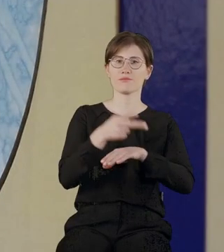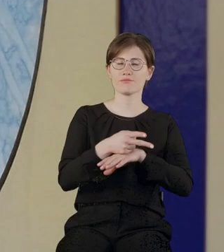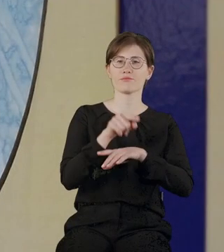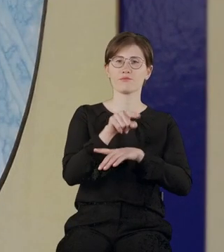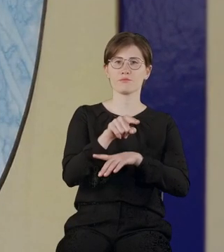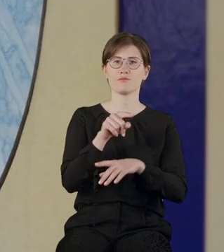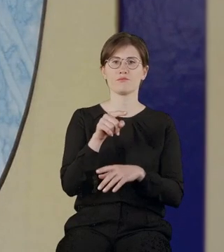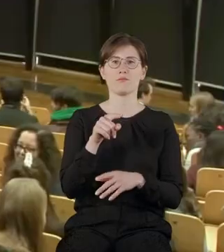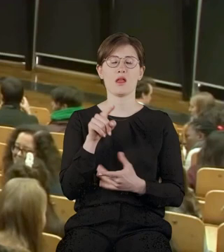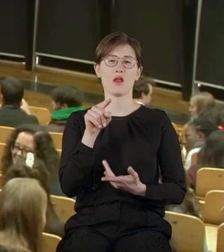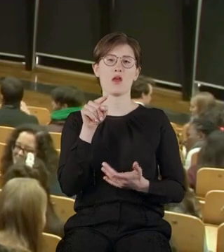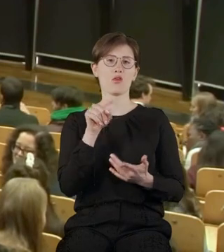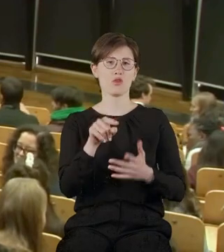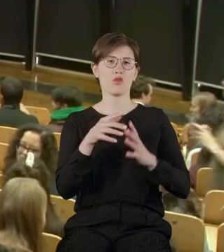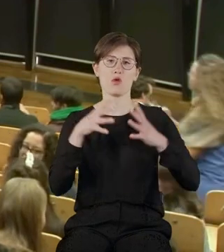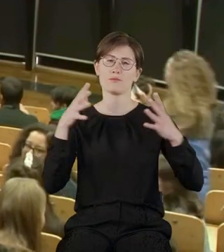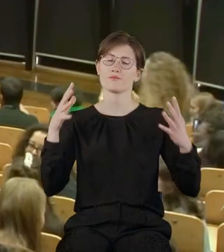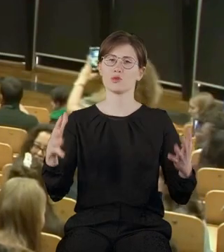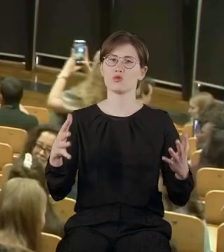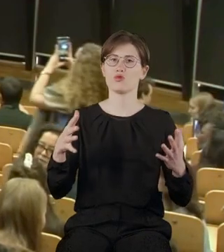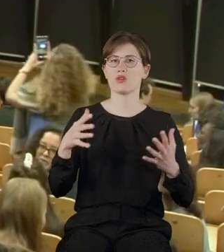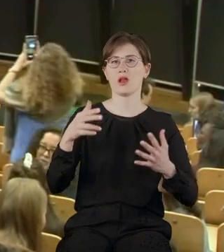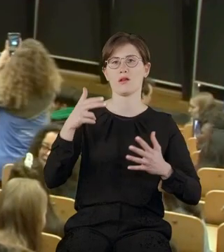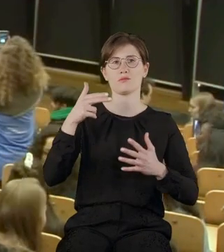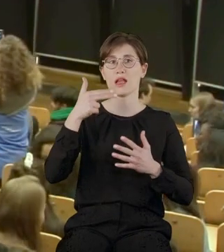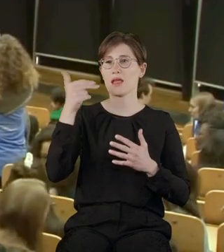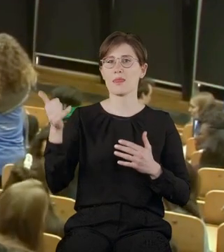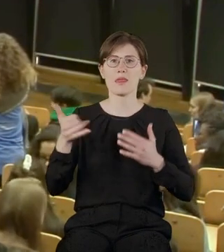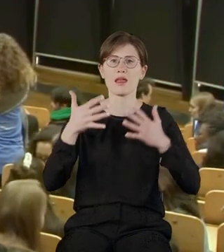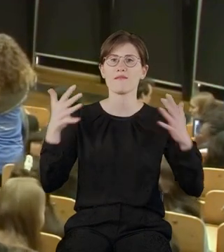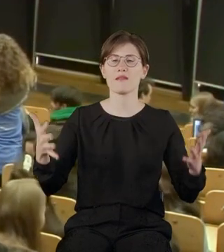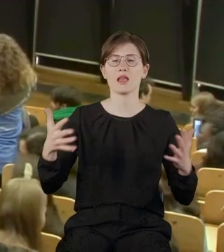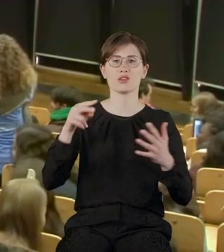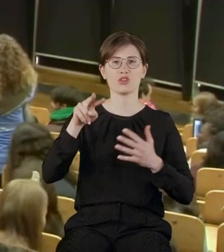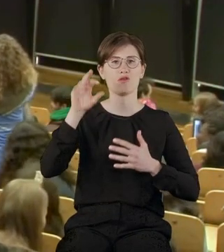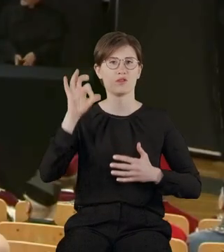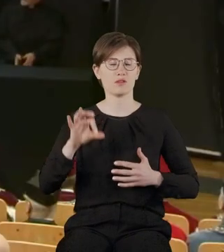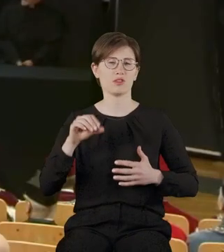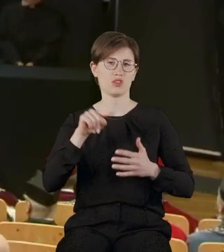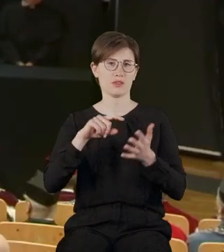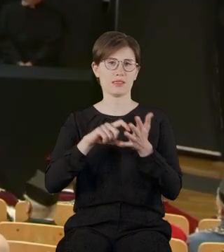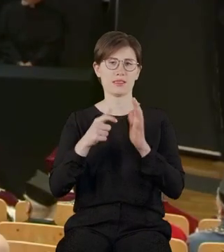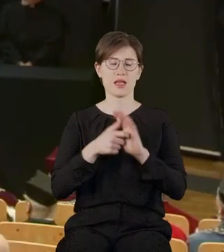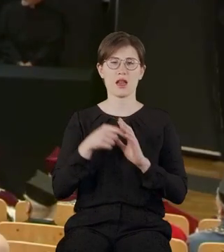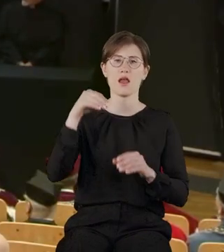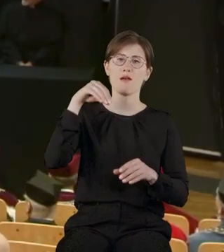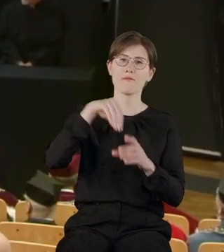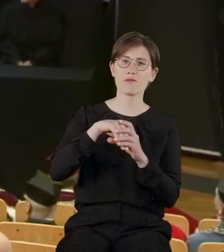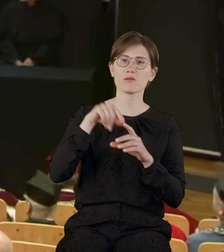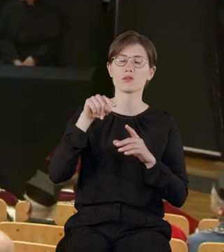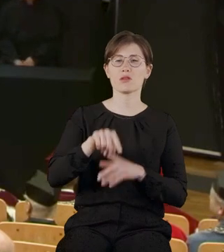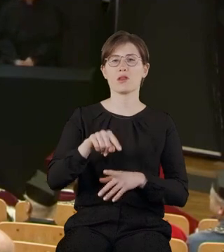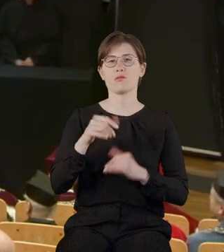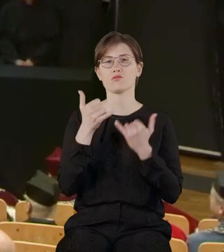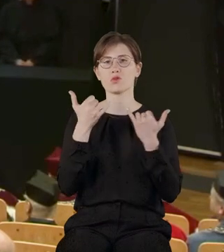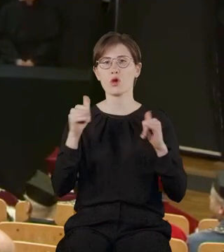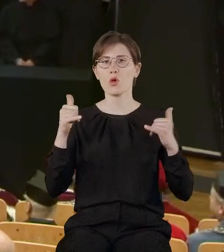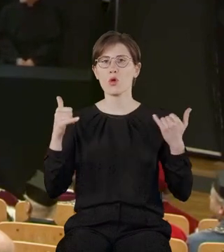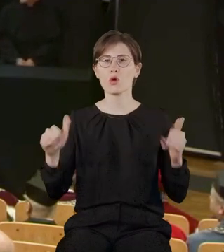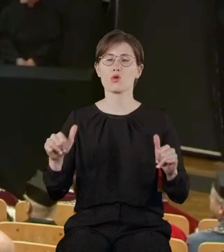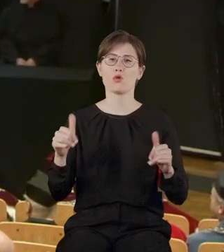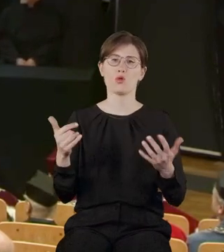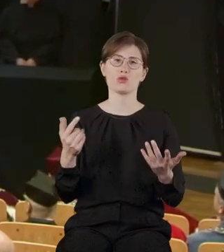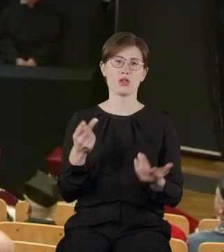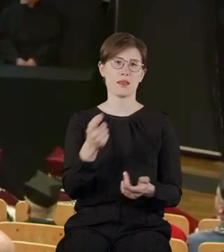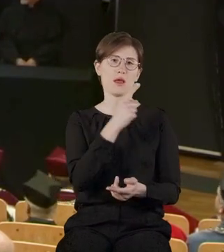imienia Kazimierza Popiołka to jedna z największych sal wykładowych w Uniwersytecie Śląskim. To tutaj odbywają się często uczelniane